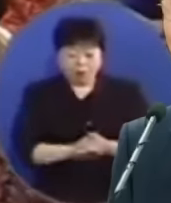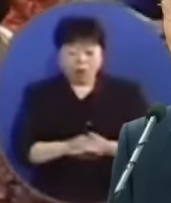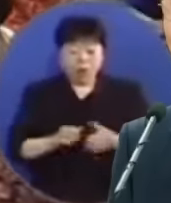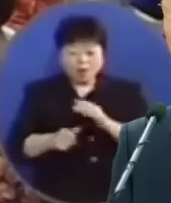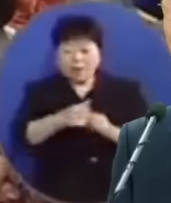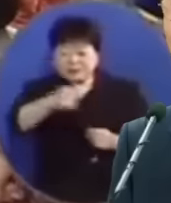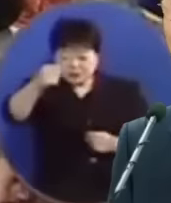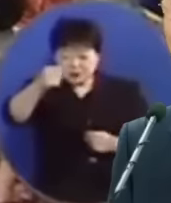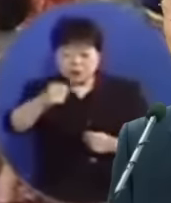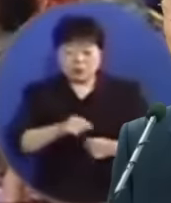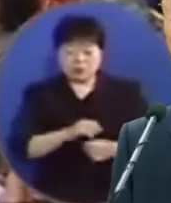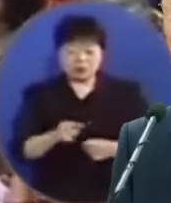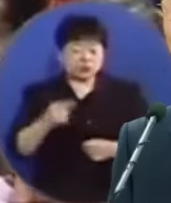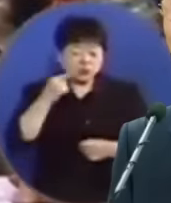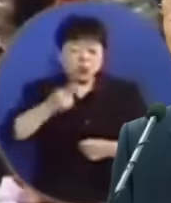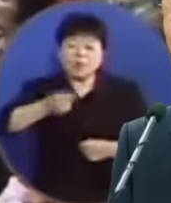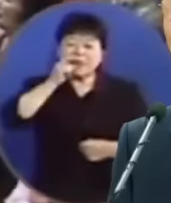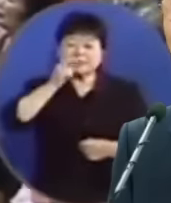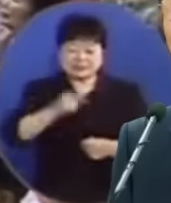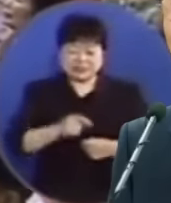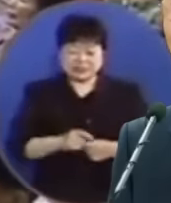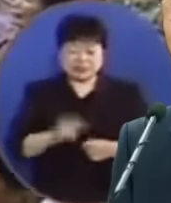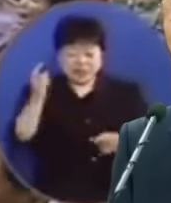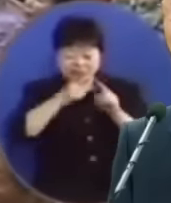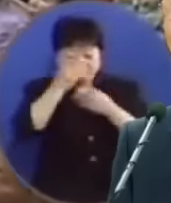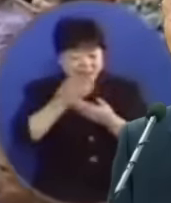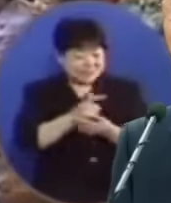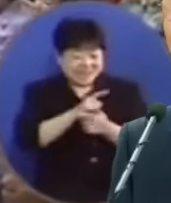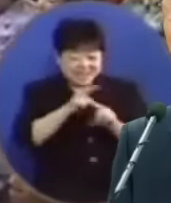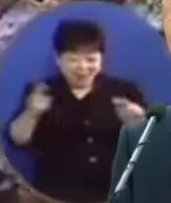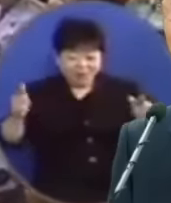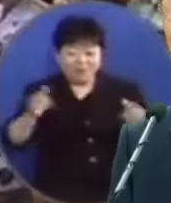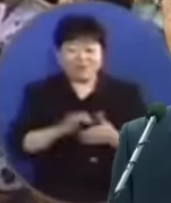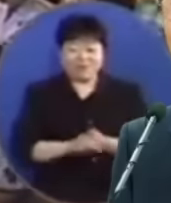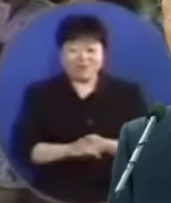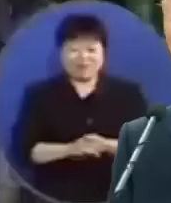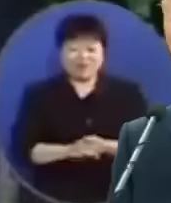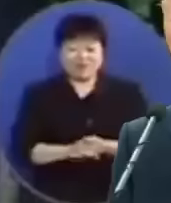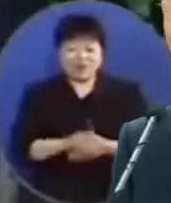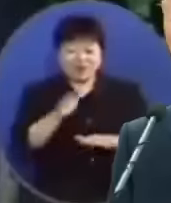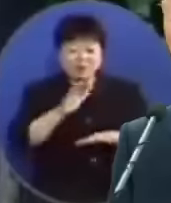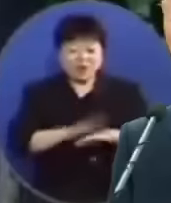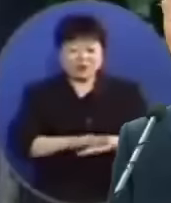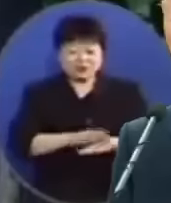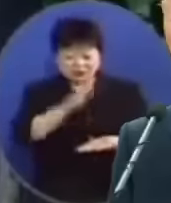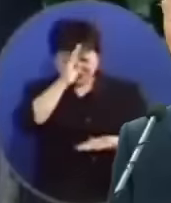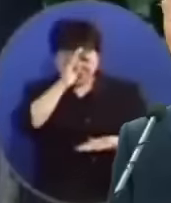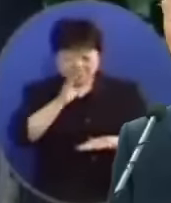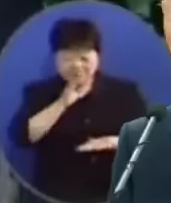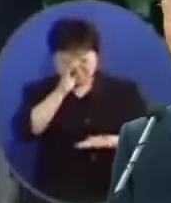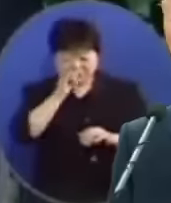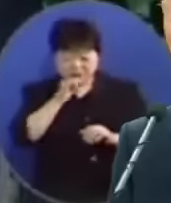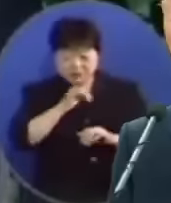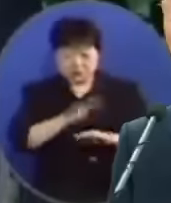뱀을 집으며 무슨 독을 마실 자도 해를 받지 아니하며 병든 자에게 손을 얹은 적